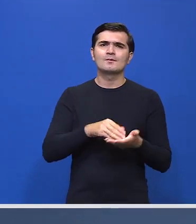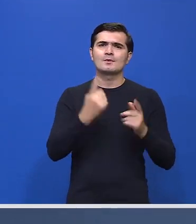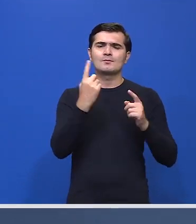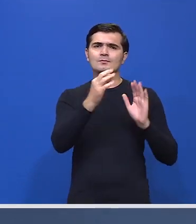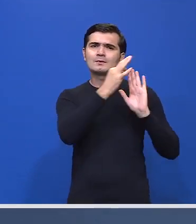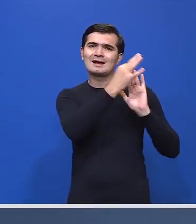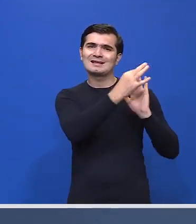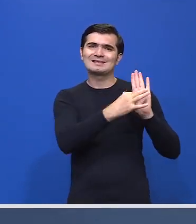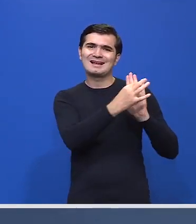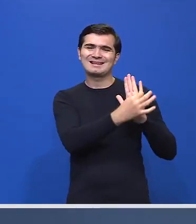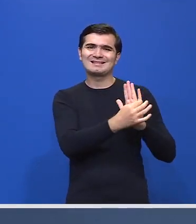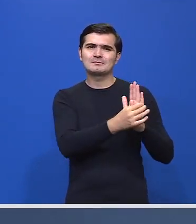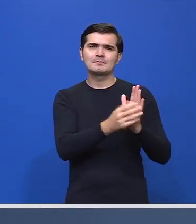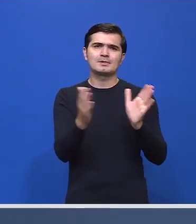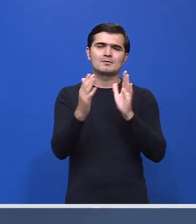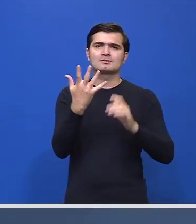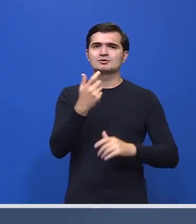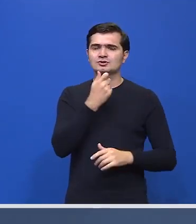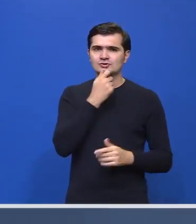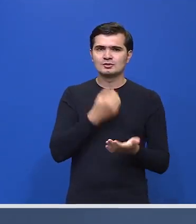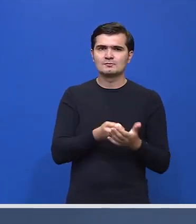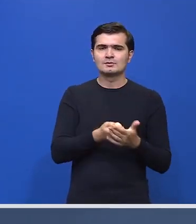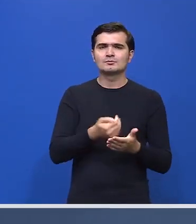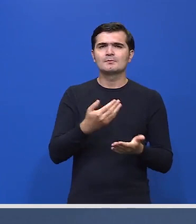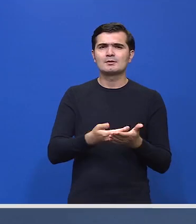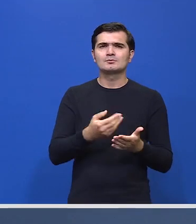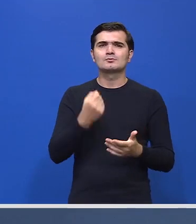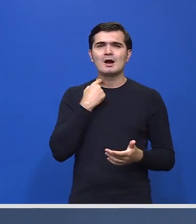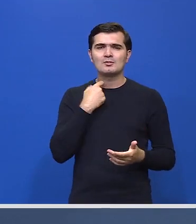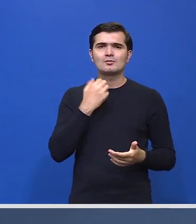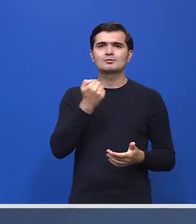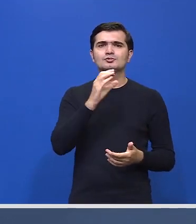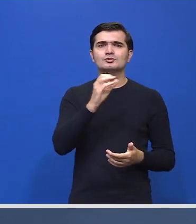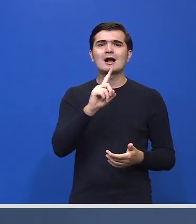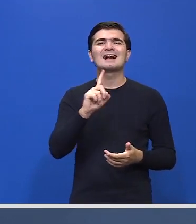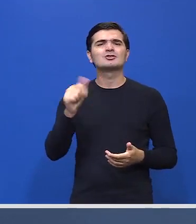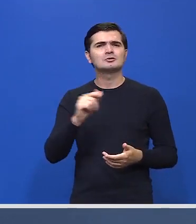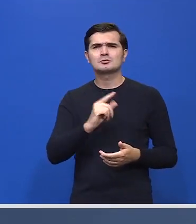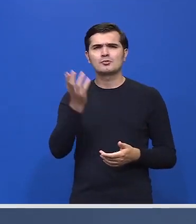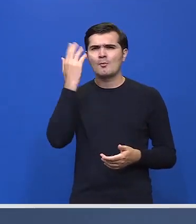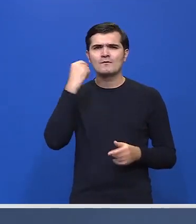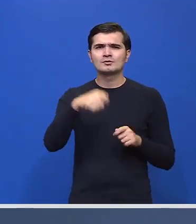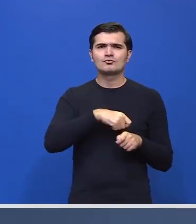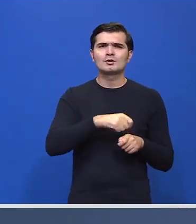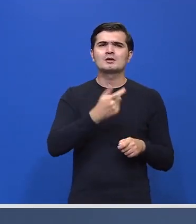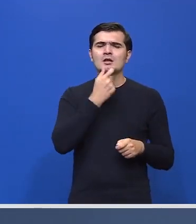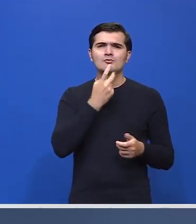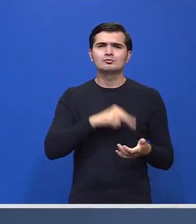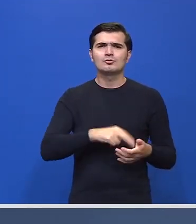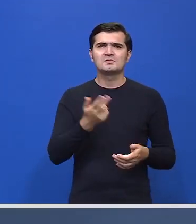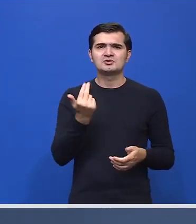ani pentru accize și pentru alcool, faptul că nu au fost ajustate încă din 2015,